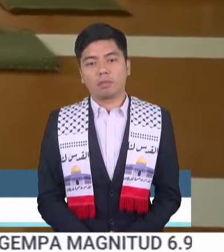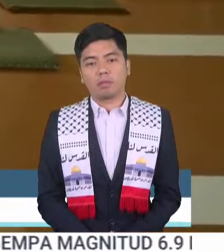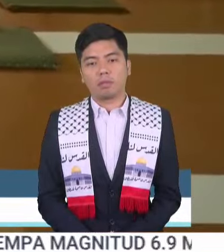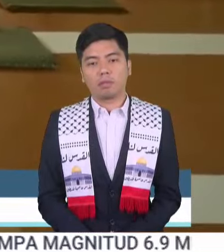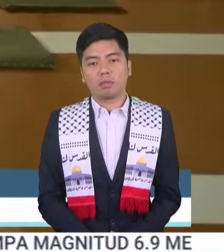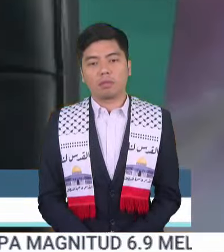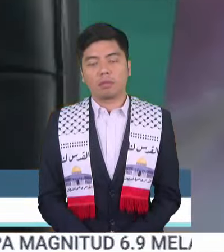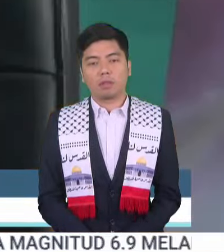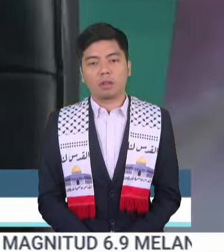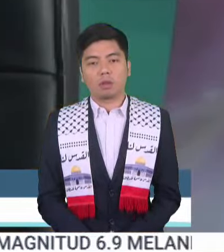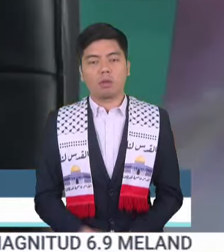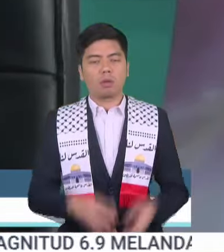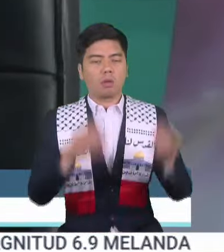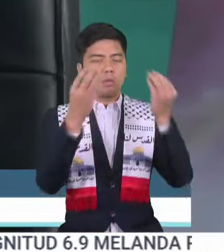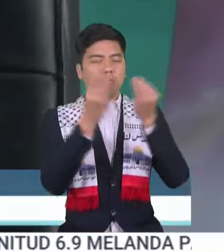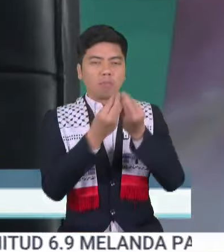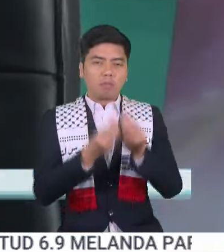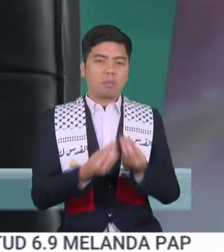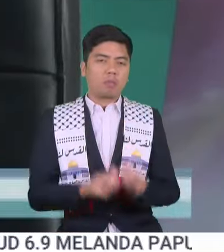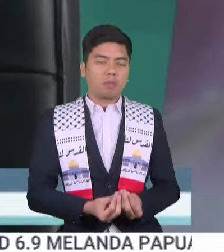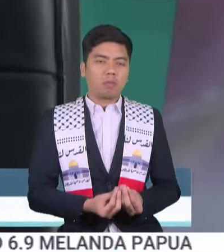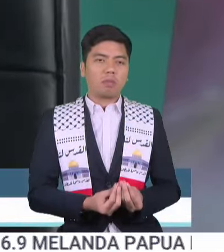Dengan kapasiti 200